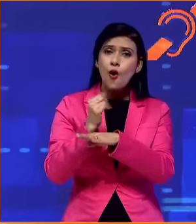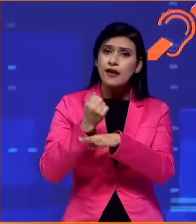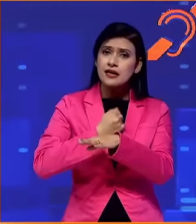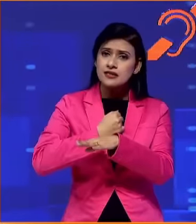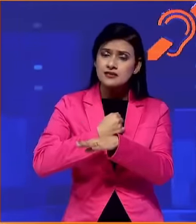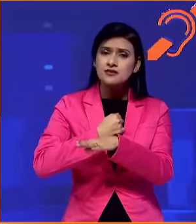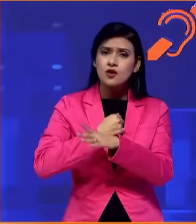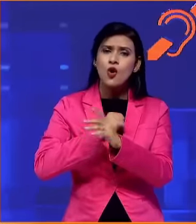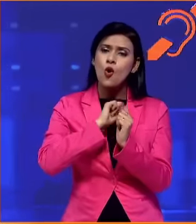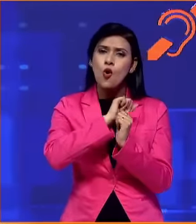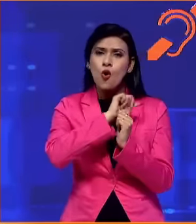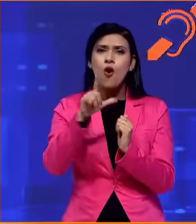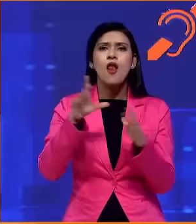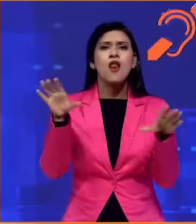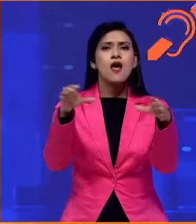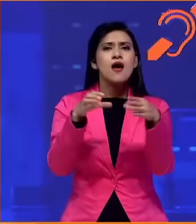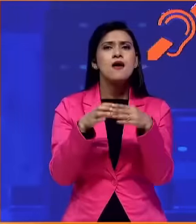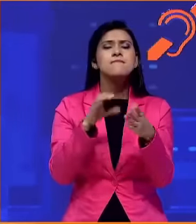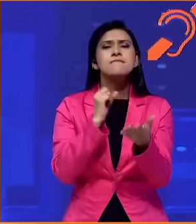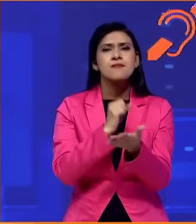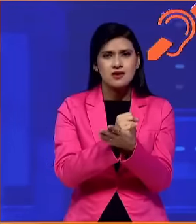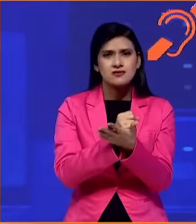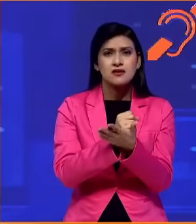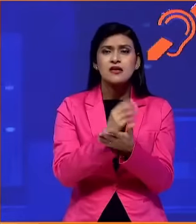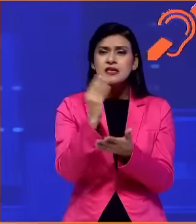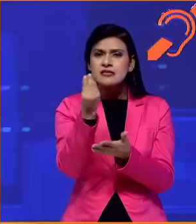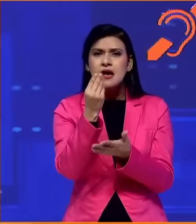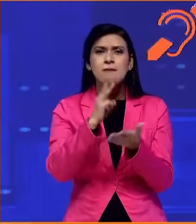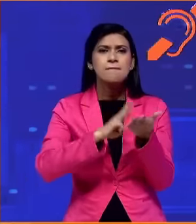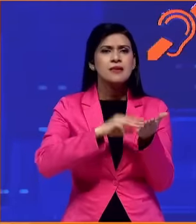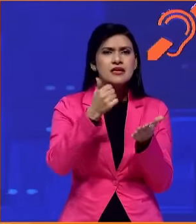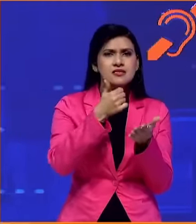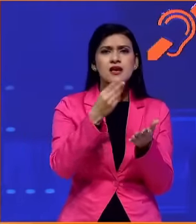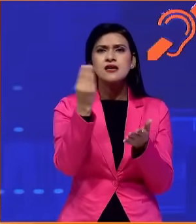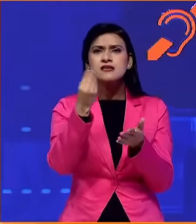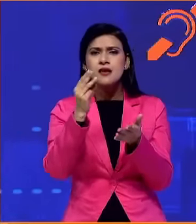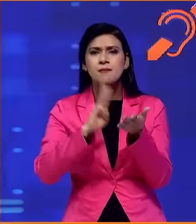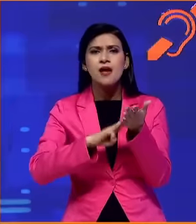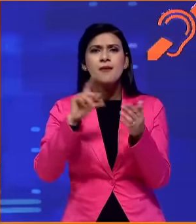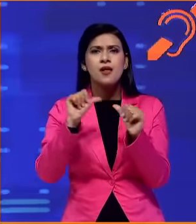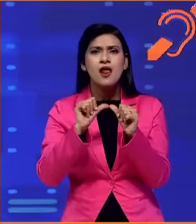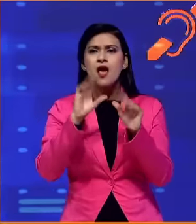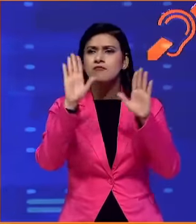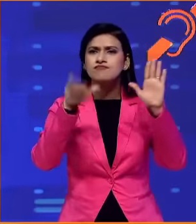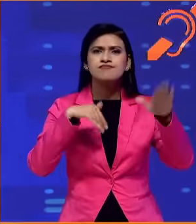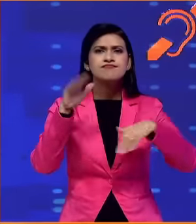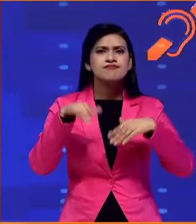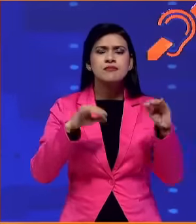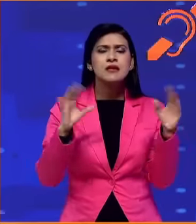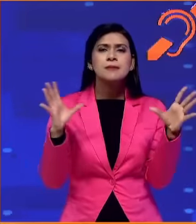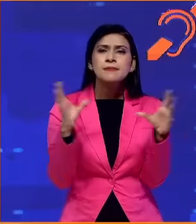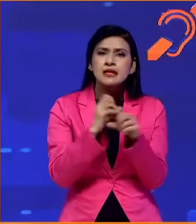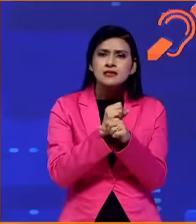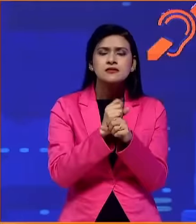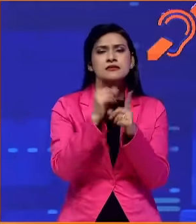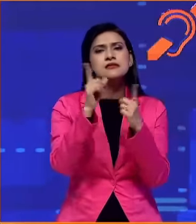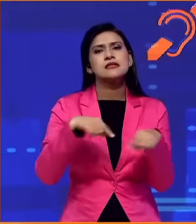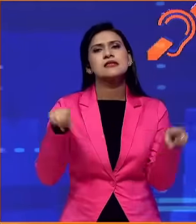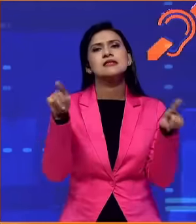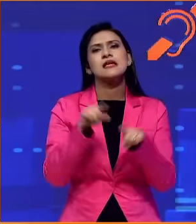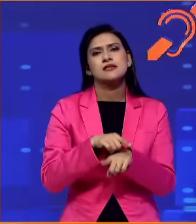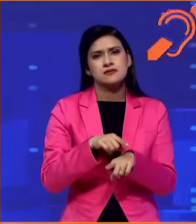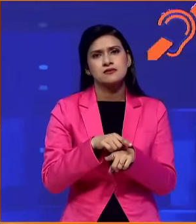बैठकमेंआनाथा।इसलिएकुछलोग, कुछविधायकऔरकुछमंत्री उसबैठकमेंशामिलनहींहोसके।इसीवजहसे हमारीबैठकनहींहोसकीऔर दोनों